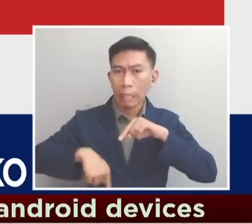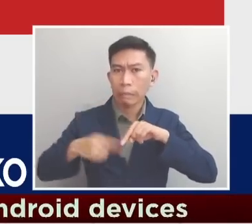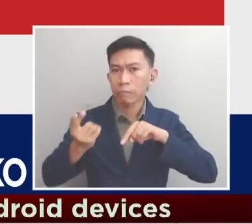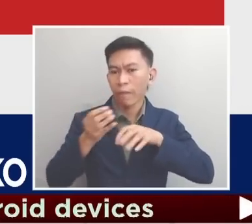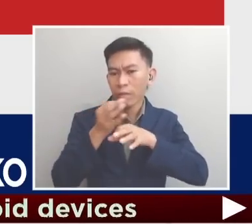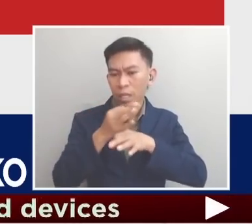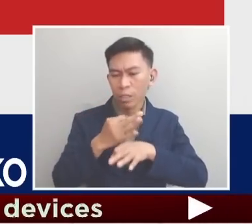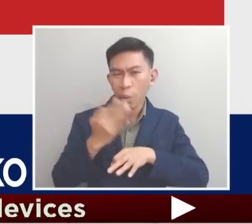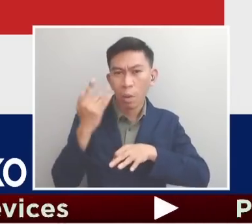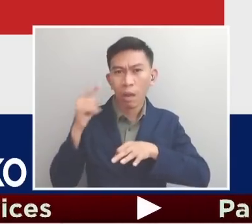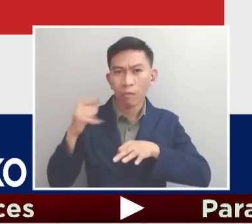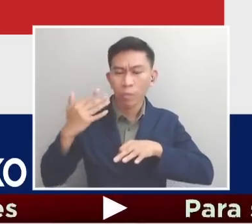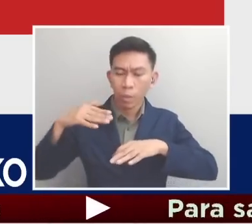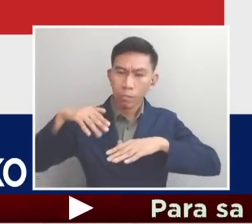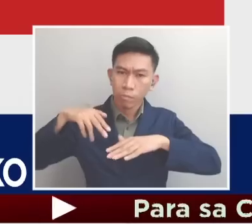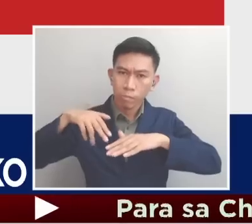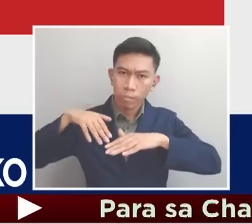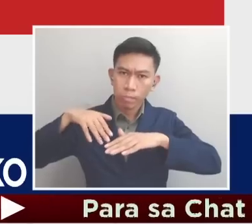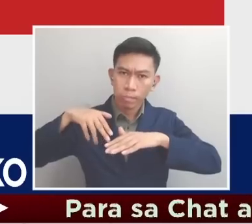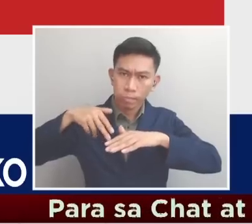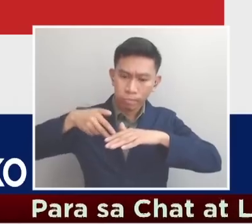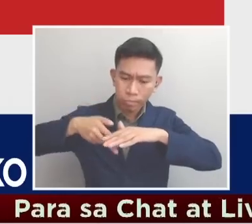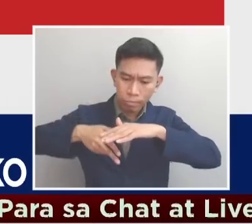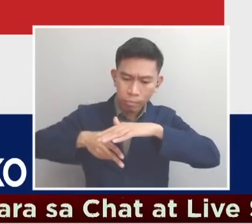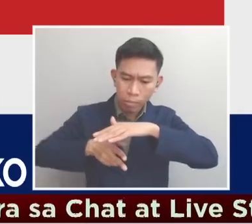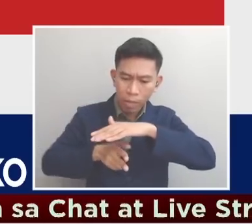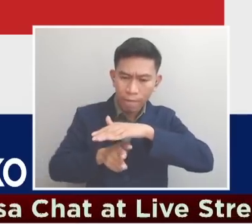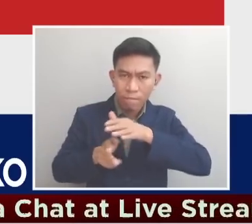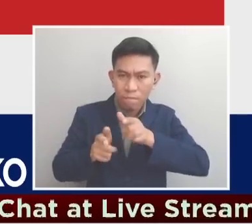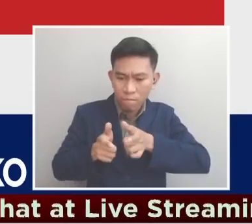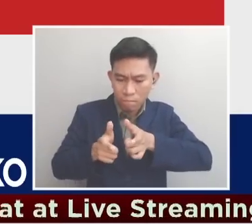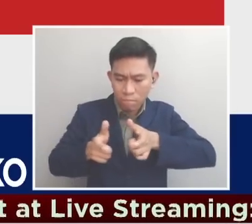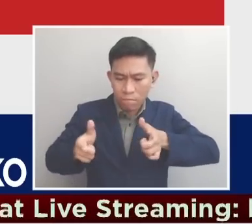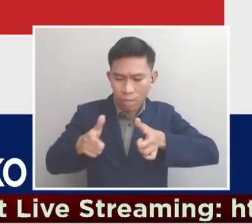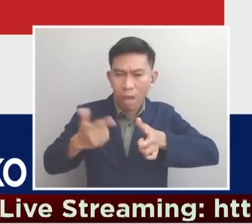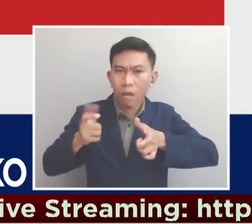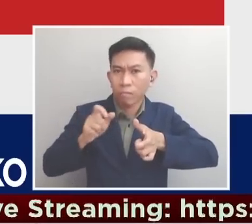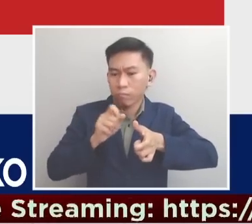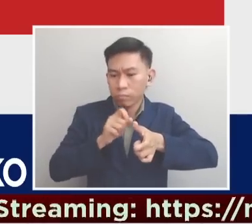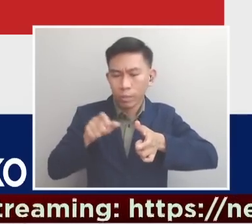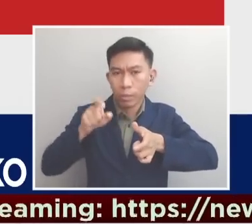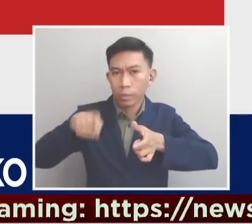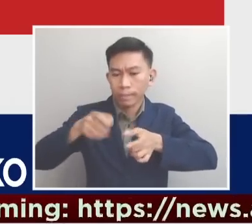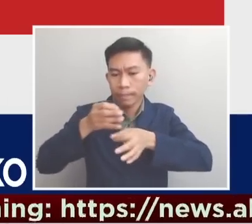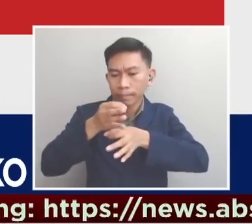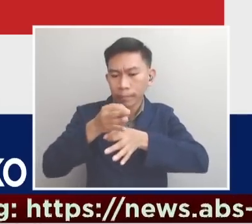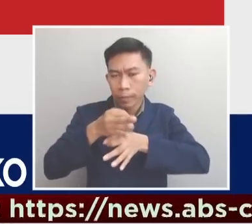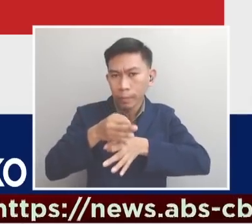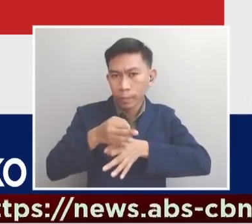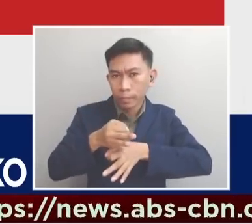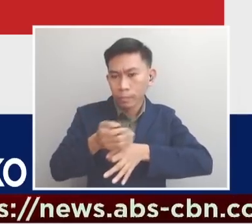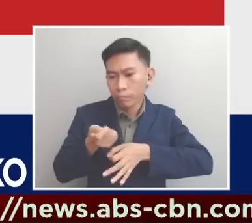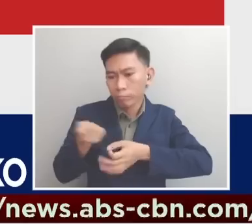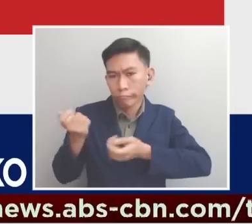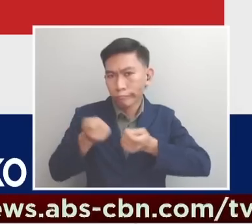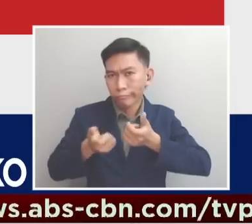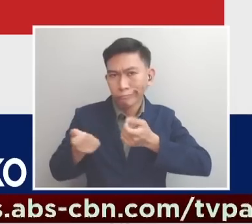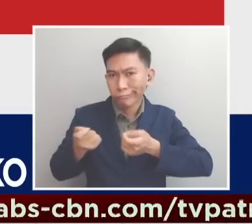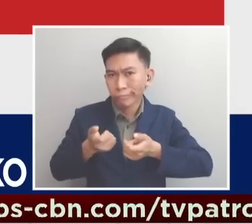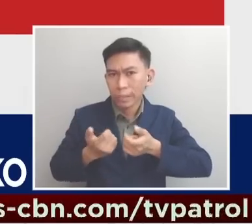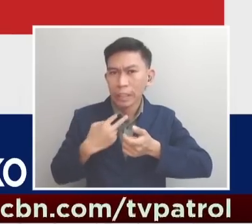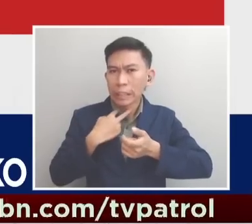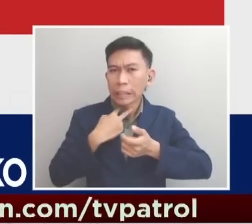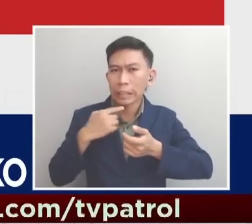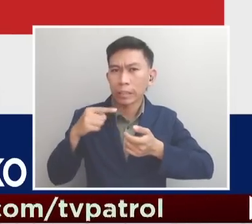siya, yung pinakailalim. Buong width ng Lagusnilan dyan . So kailangan namin siyang bakbakin. Matanggal namin lahat ng silt sa